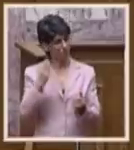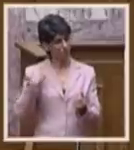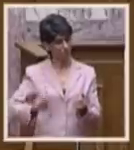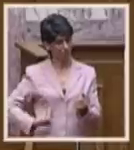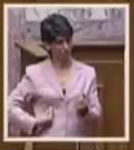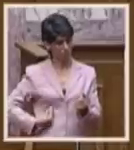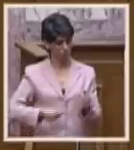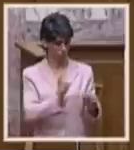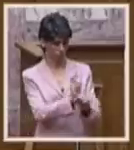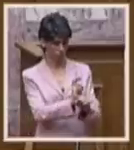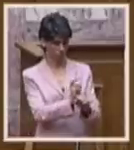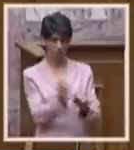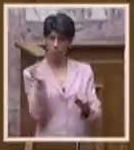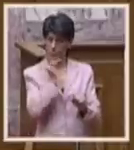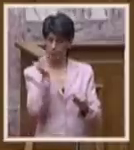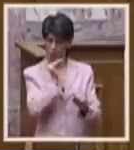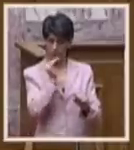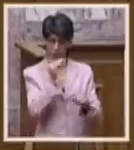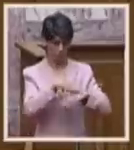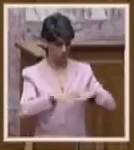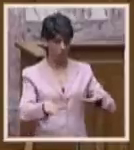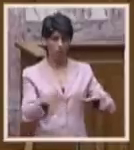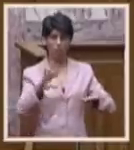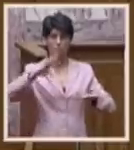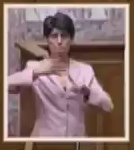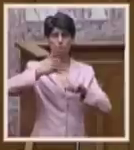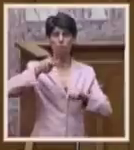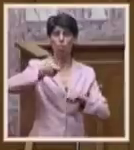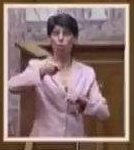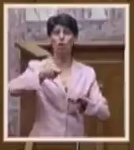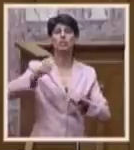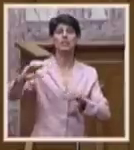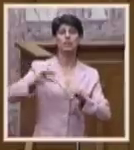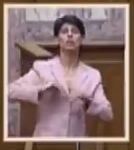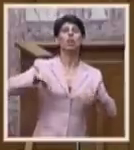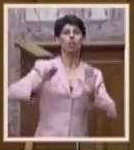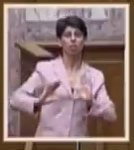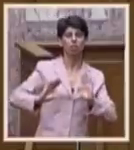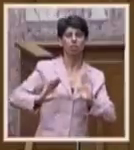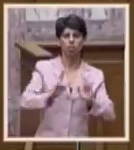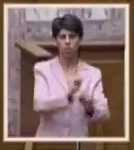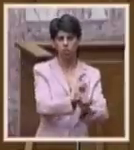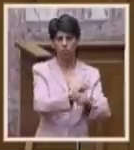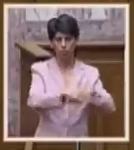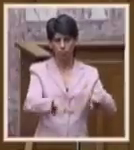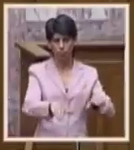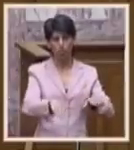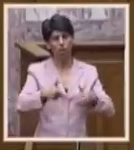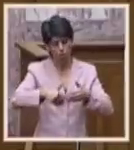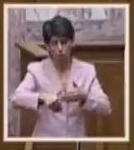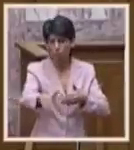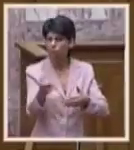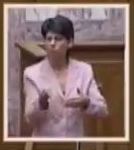θα εξαντληθούν σύντομα αν δεν λάβουμε την πέμπτη δόση του δανείου. Παράλληλα έχουμε όμως και το μέλλον, τα επόμενα